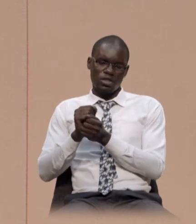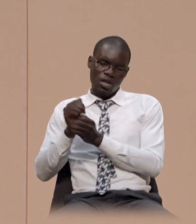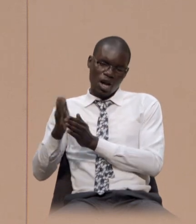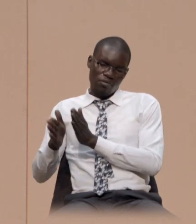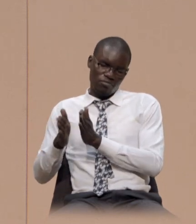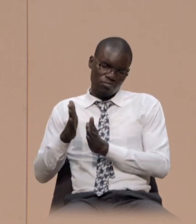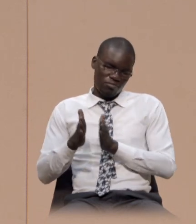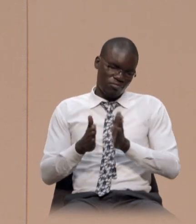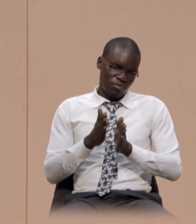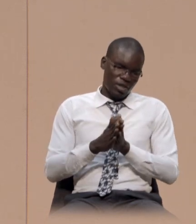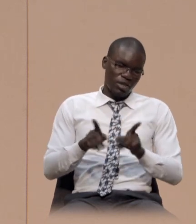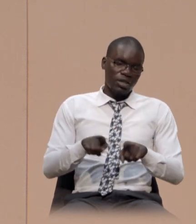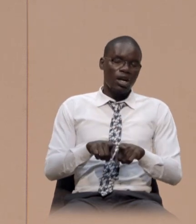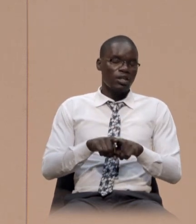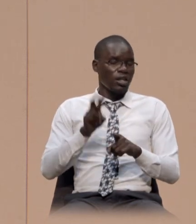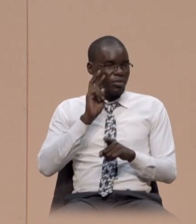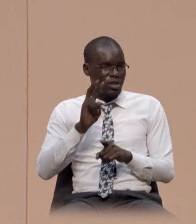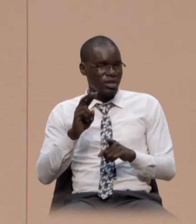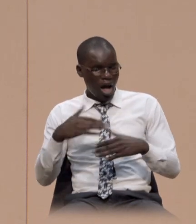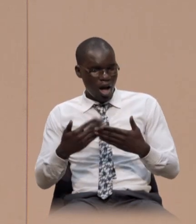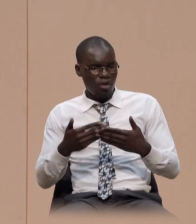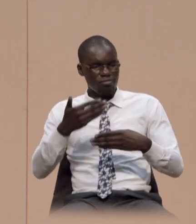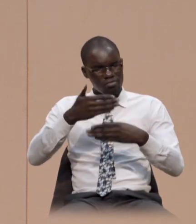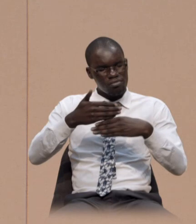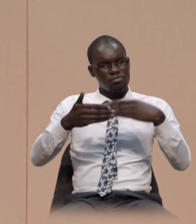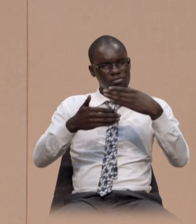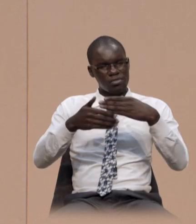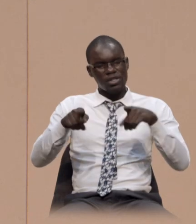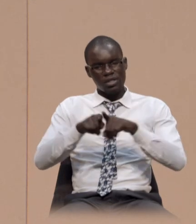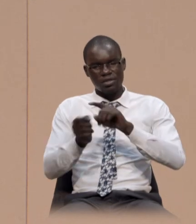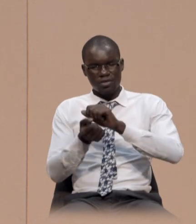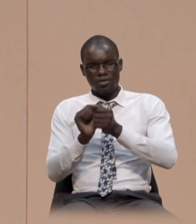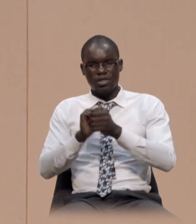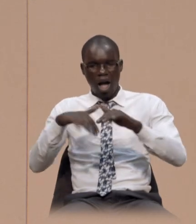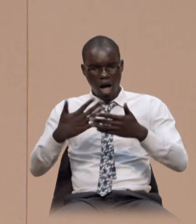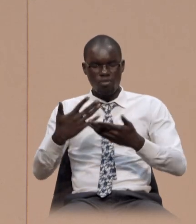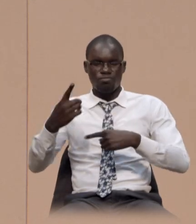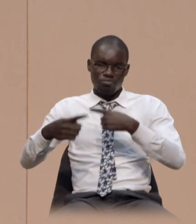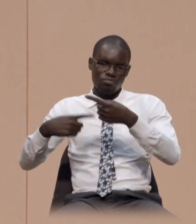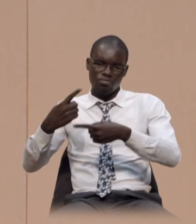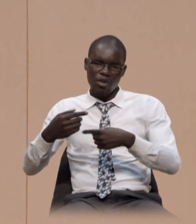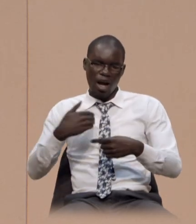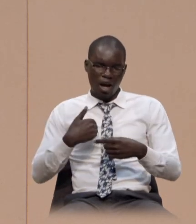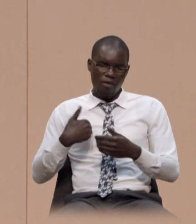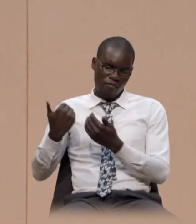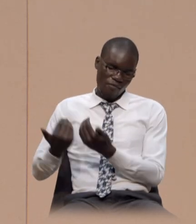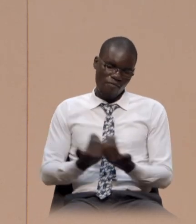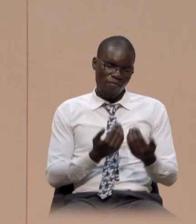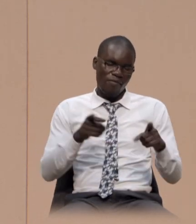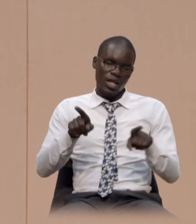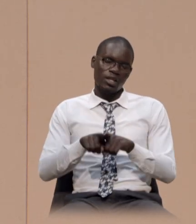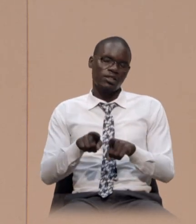unaenda ukiangalia, ukiendelea, ukibadilika, ukiendelea. Kwa hivyo kuwa na mtoto ni